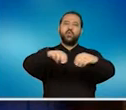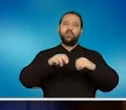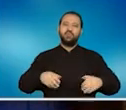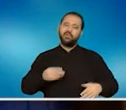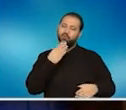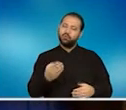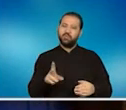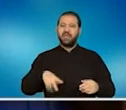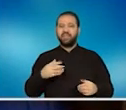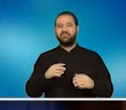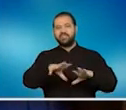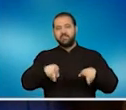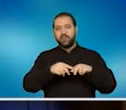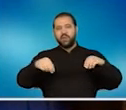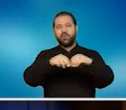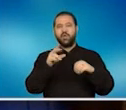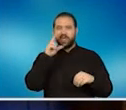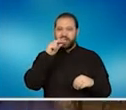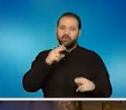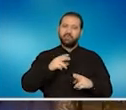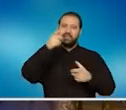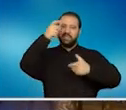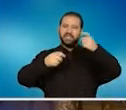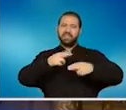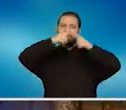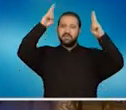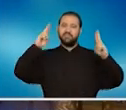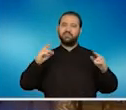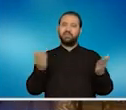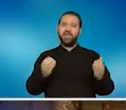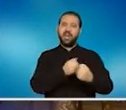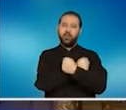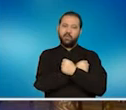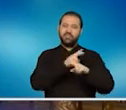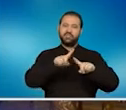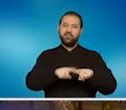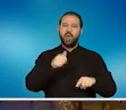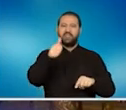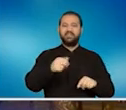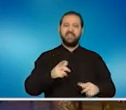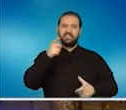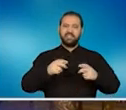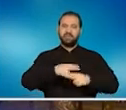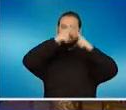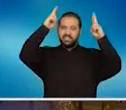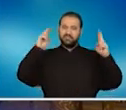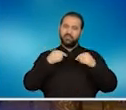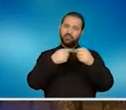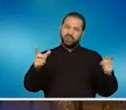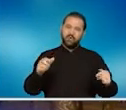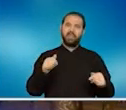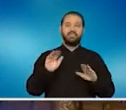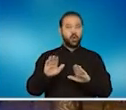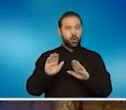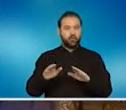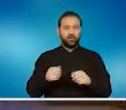suflet că ați fost alături de noi, că ne-ați vorbit despre Sfântul pe care îl iubiți cu adevărat, despre Sfântul dumneavoastră ocrotitor și al